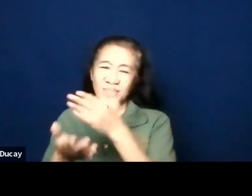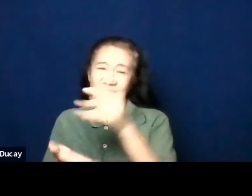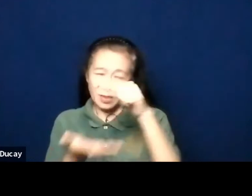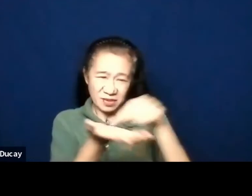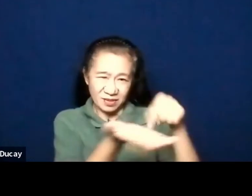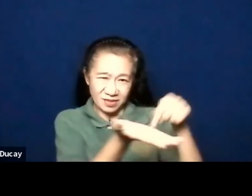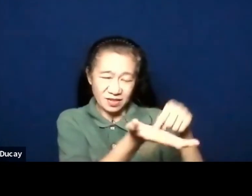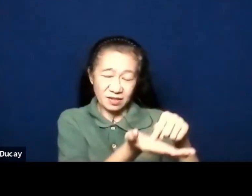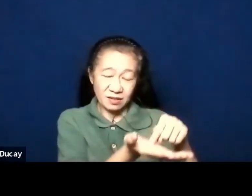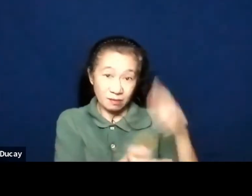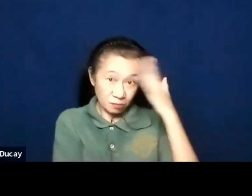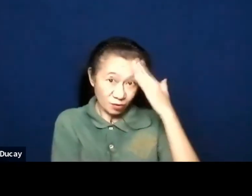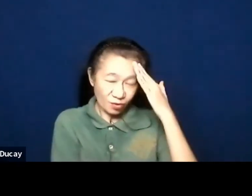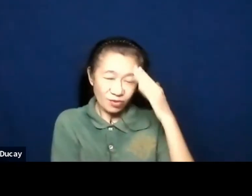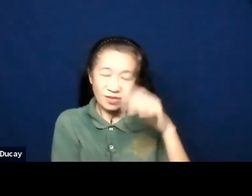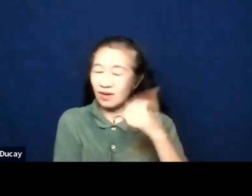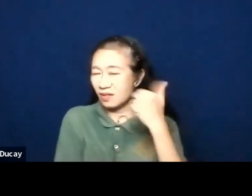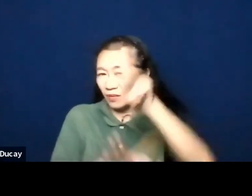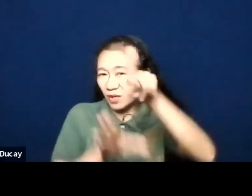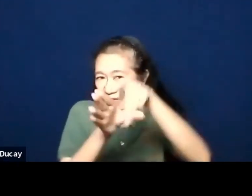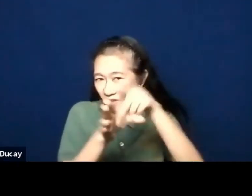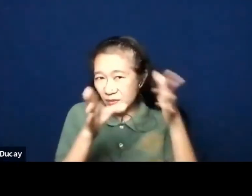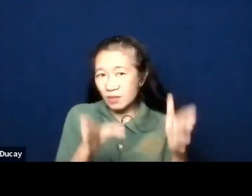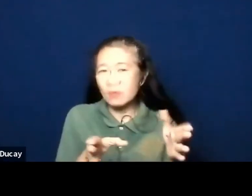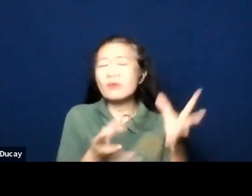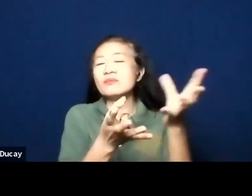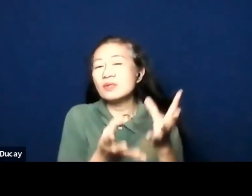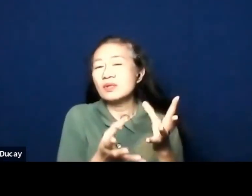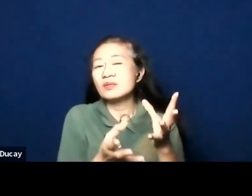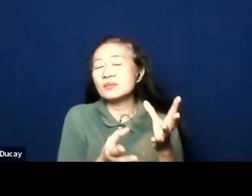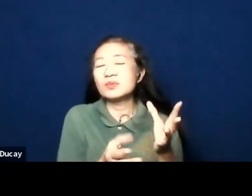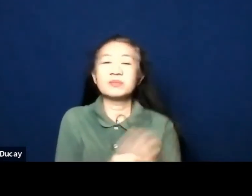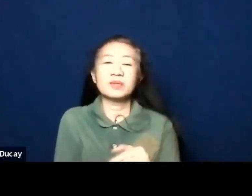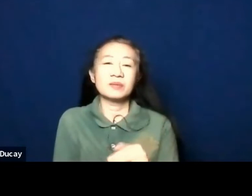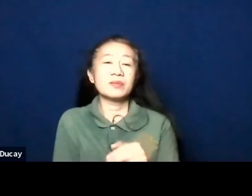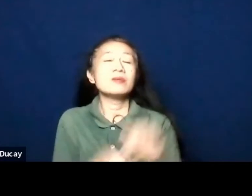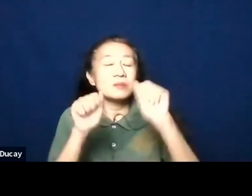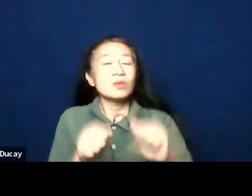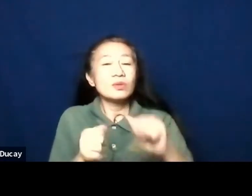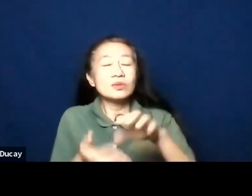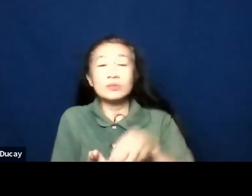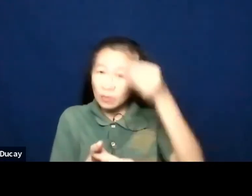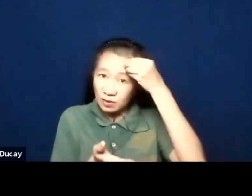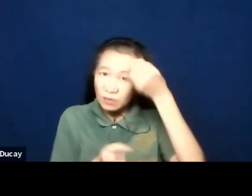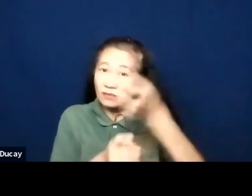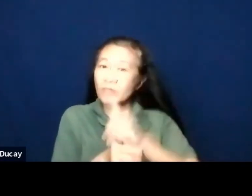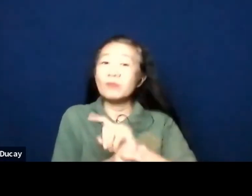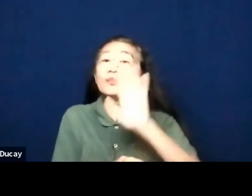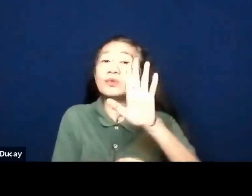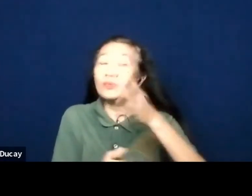to. I'm sure other participants would also benefit from your sharing. No?